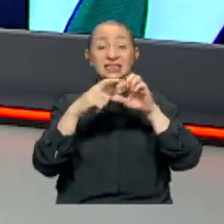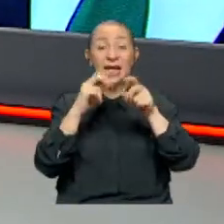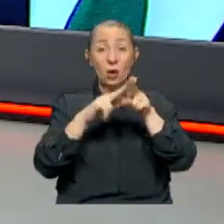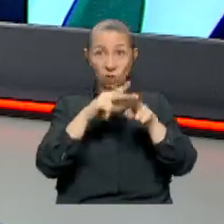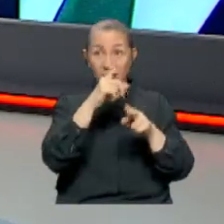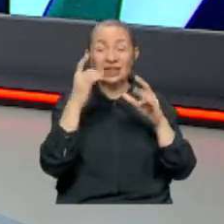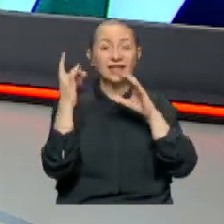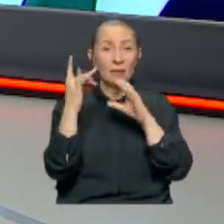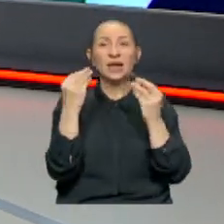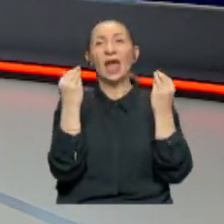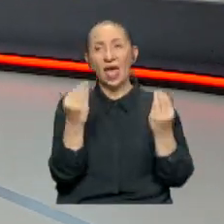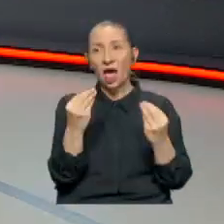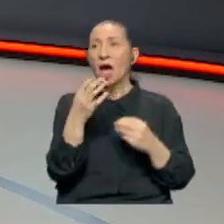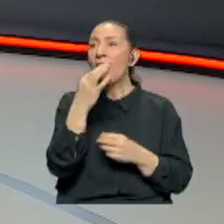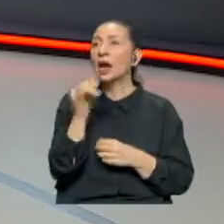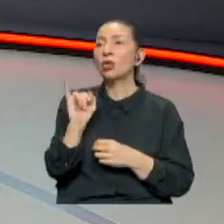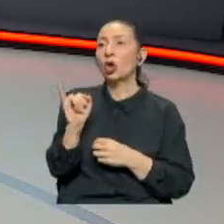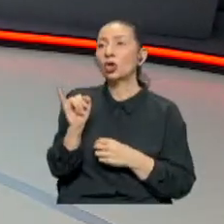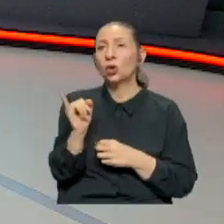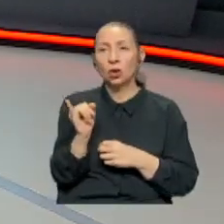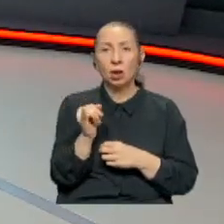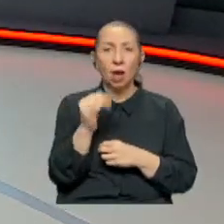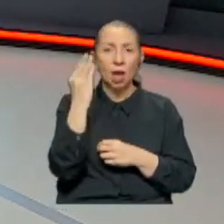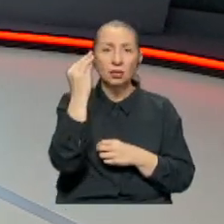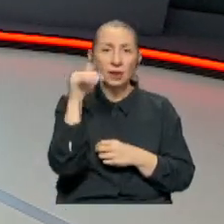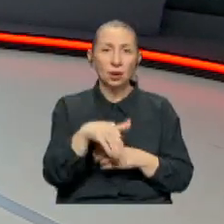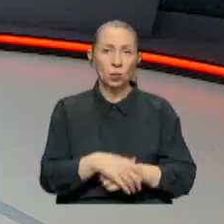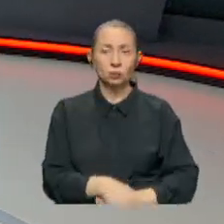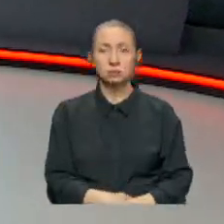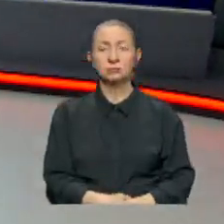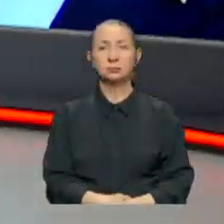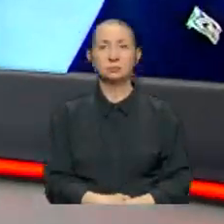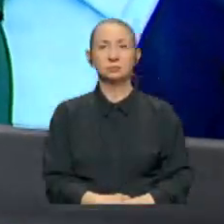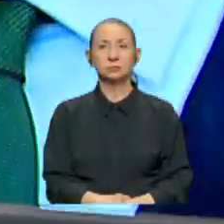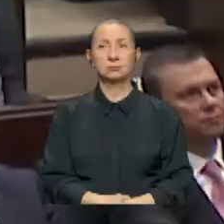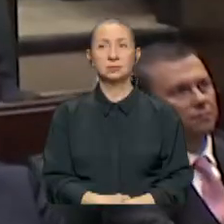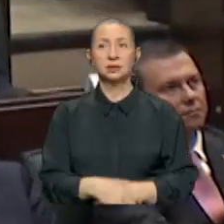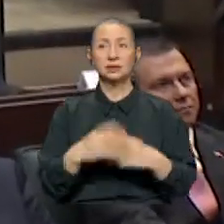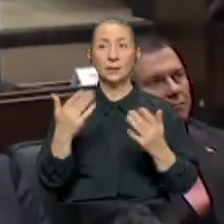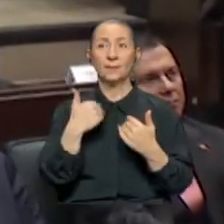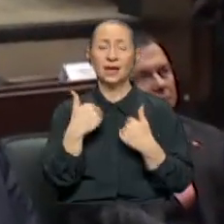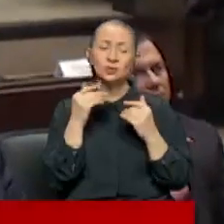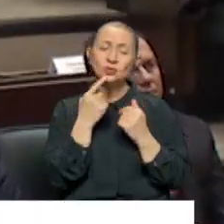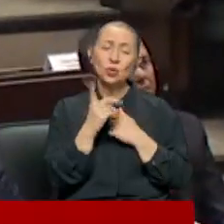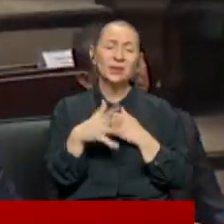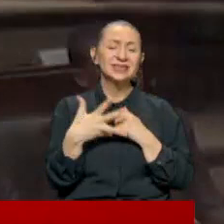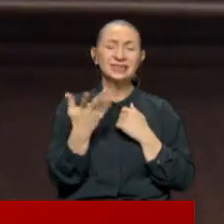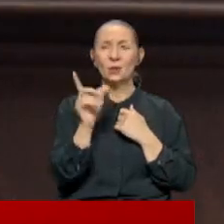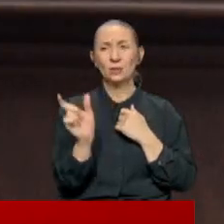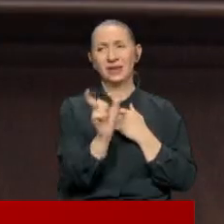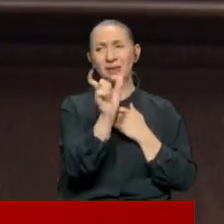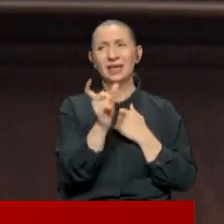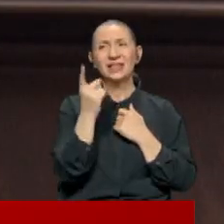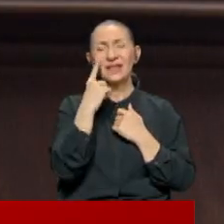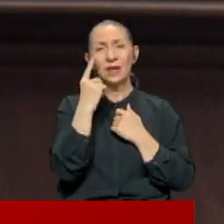Diyarbakır'da kötü ifade ediliyor Tabi ben kullanmıyorum o ifadeyi